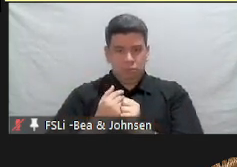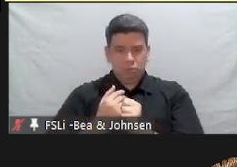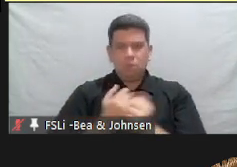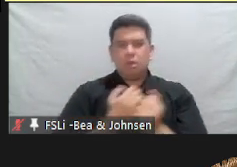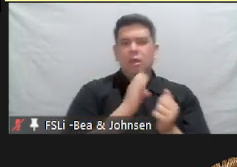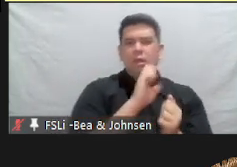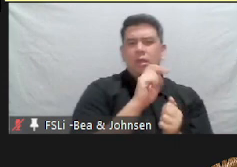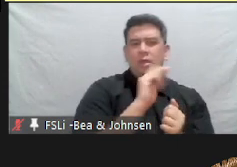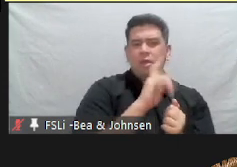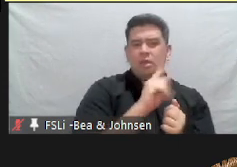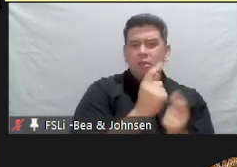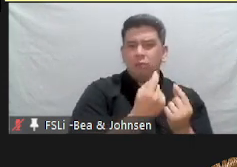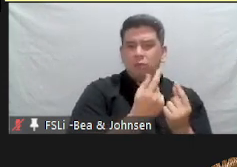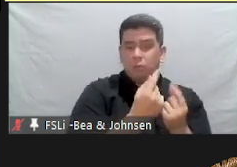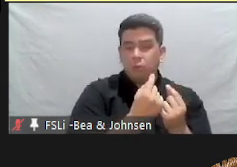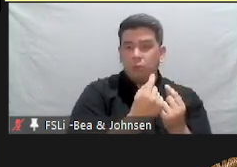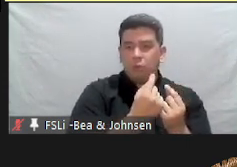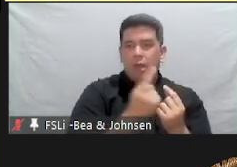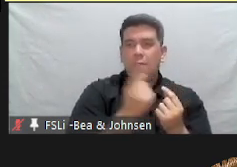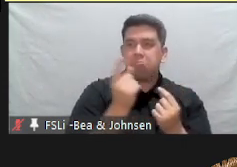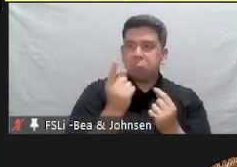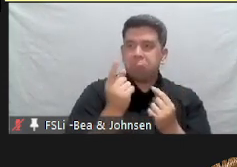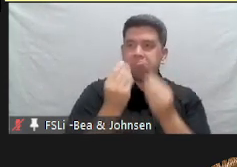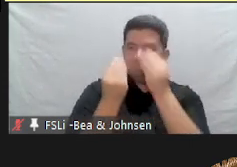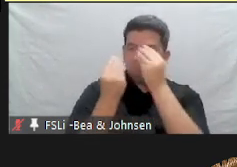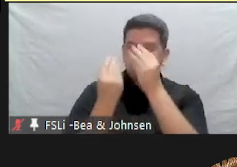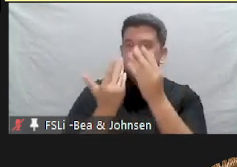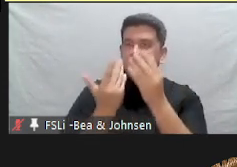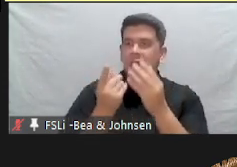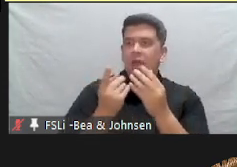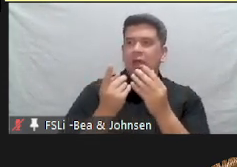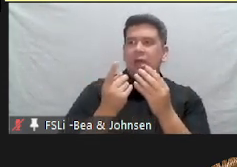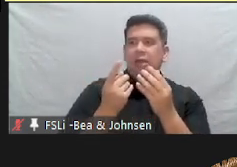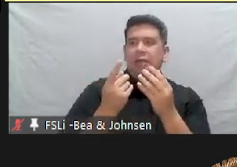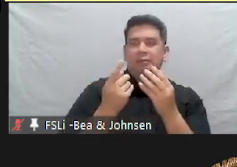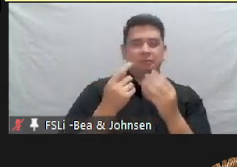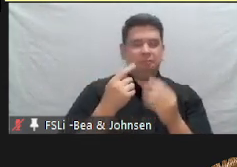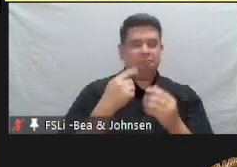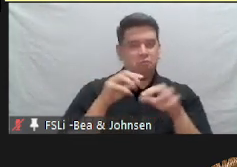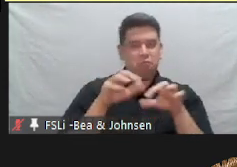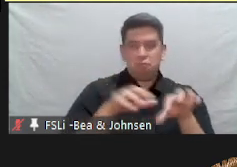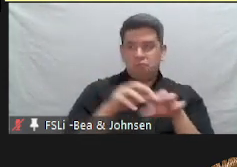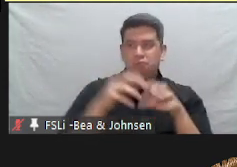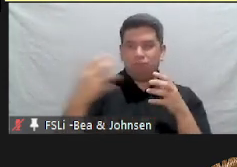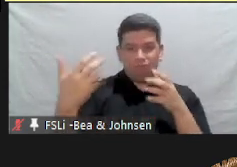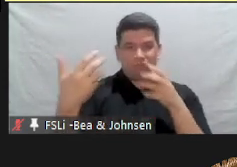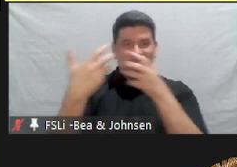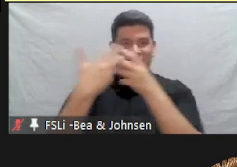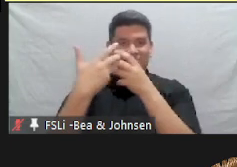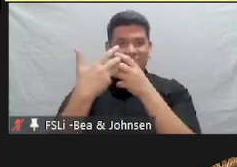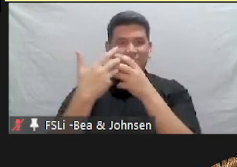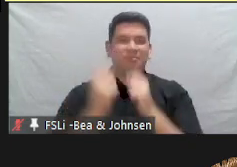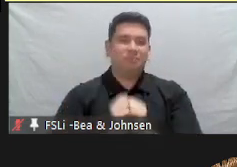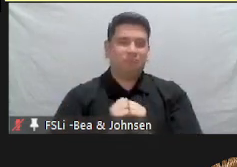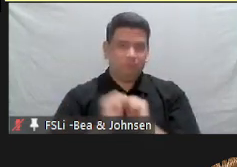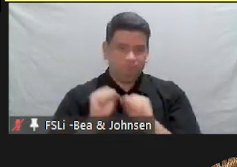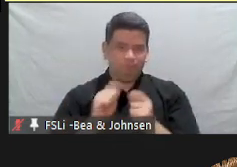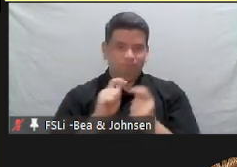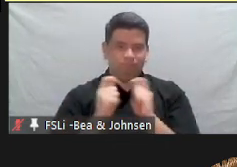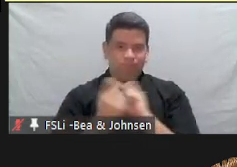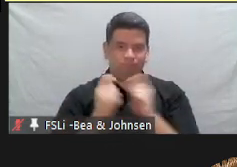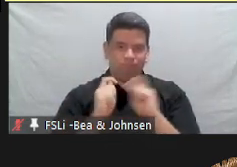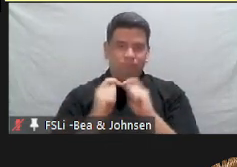aksyon. Kailangan ang inyong mga nabanggit, mga naibahagi, ay magkakaroon